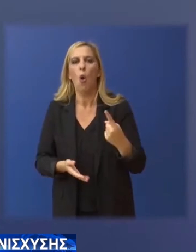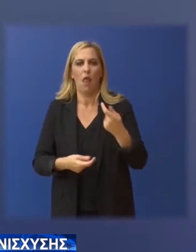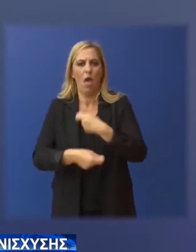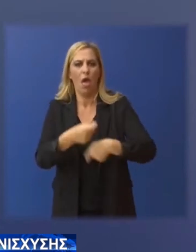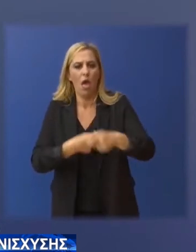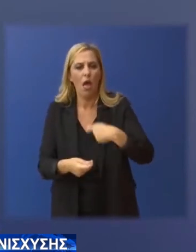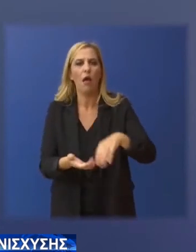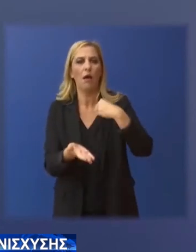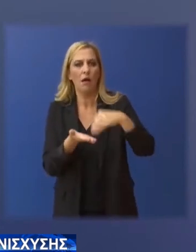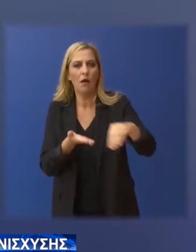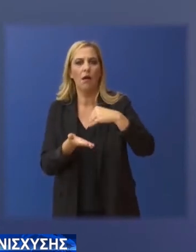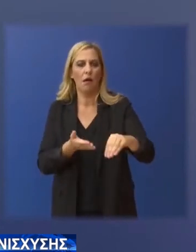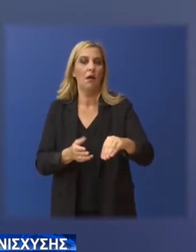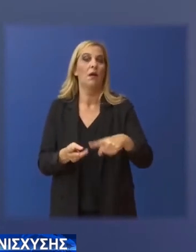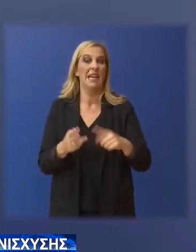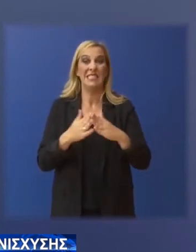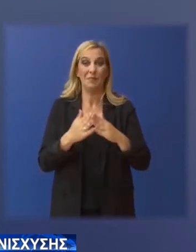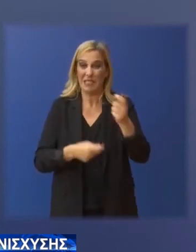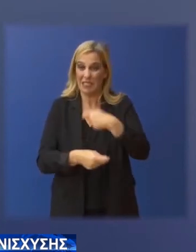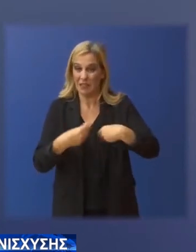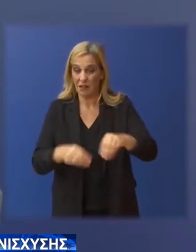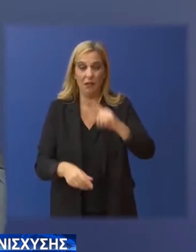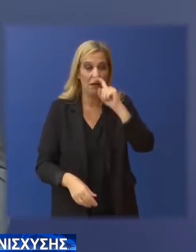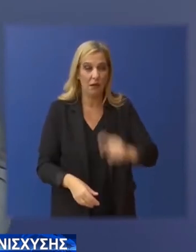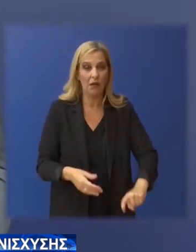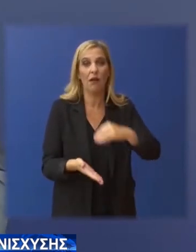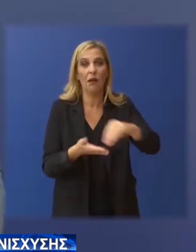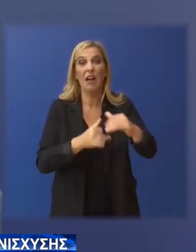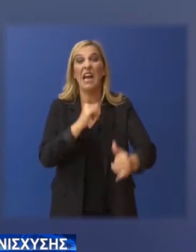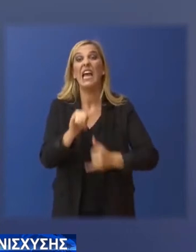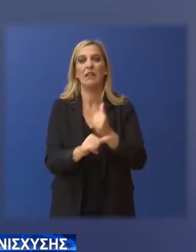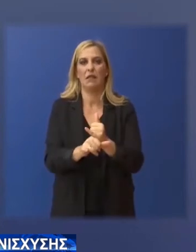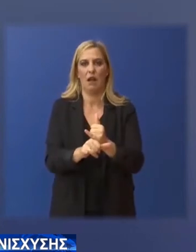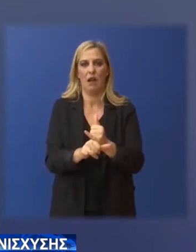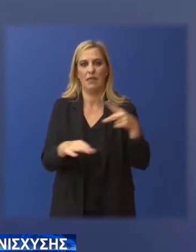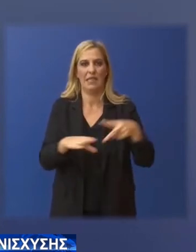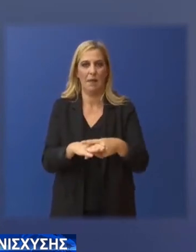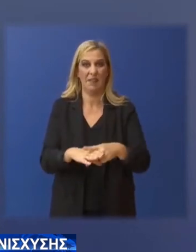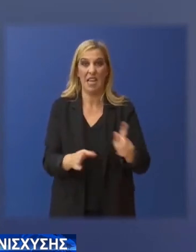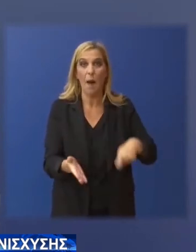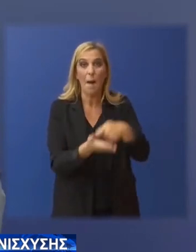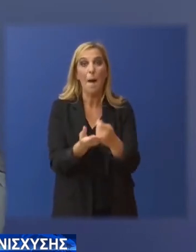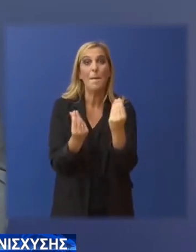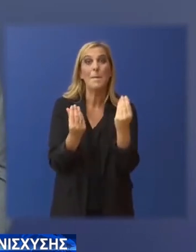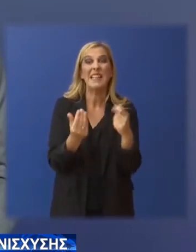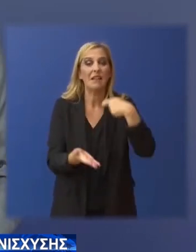αγορά. Γίνονται υποχρεωτικές οι ηλεκτρονικές πληρωμές και στις αγοροπολισίες ακινήτων, όπου καταργούνται οριστικά τα